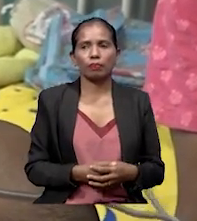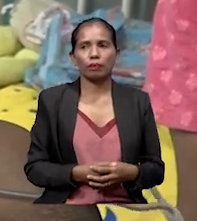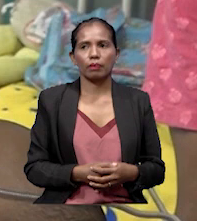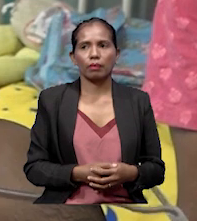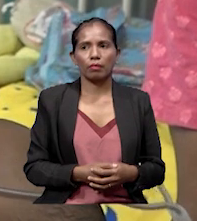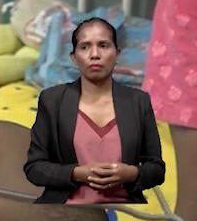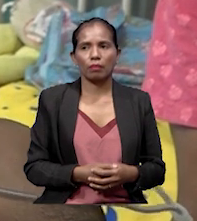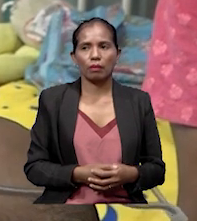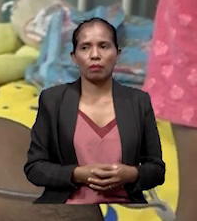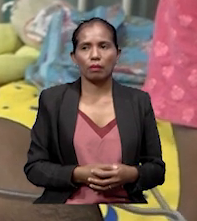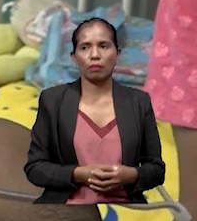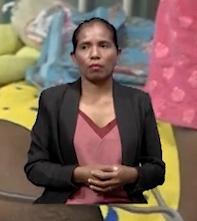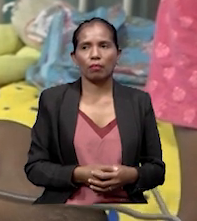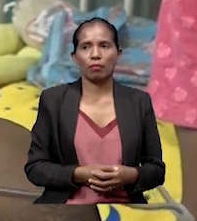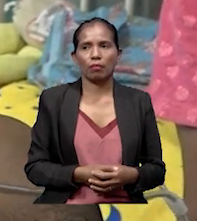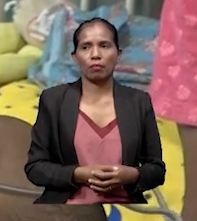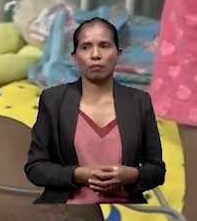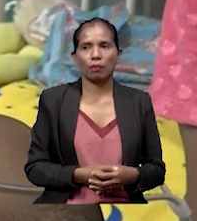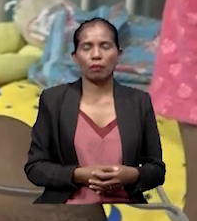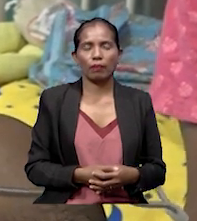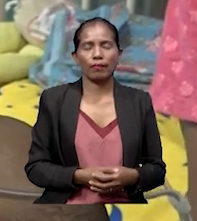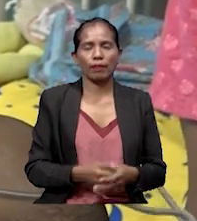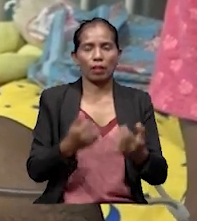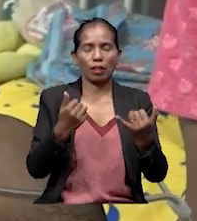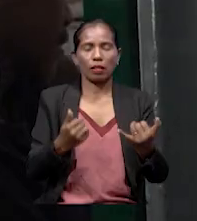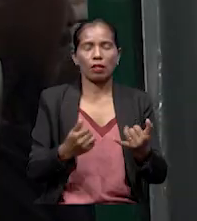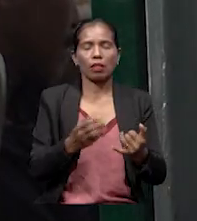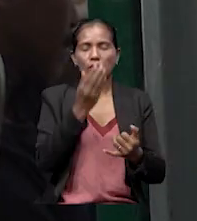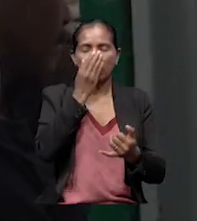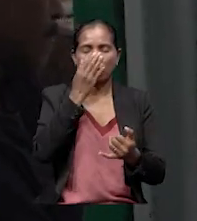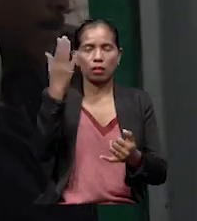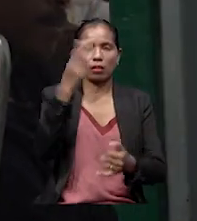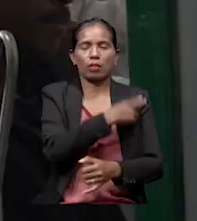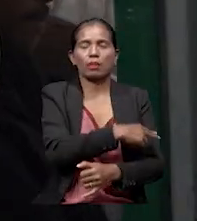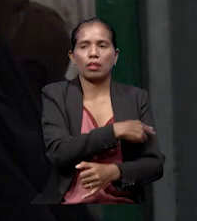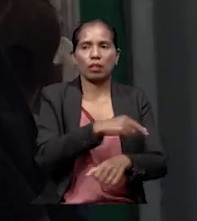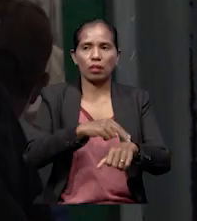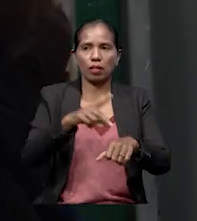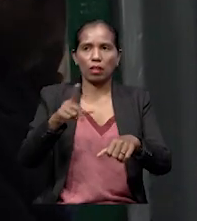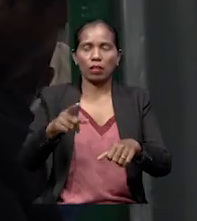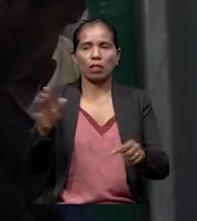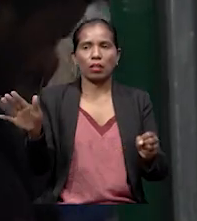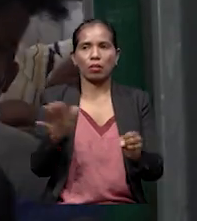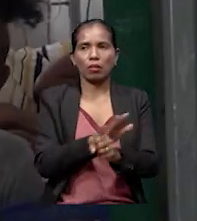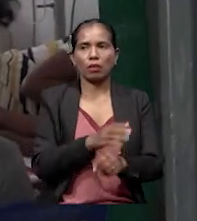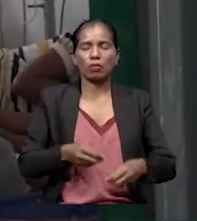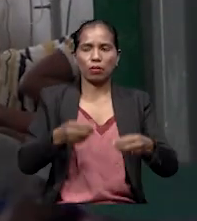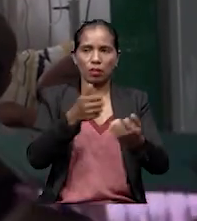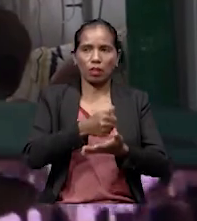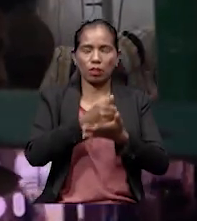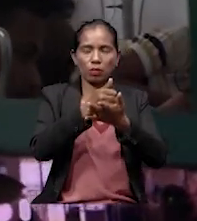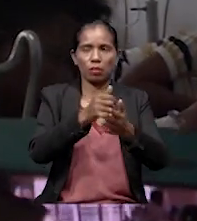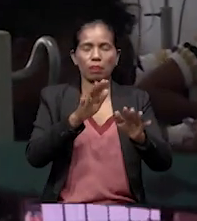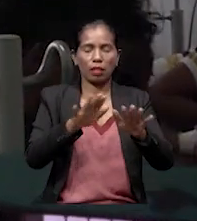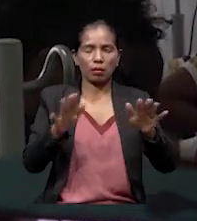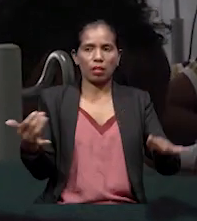ya udah oksigen lagi. Dadaunya oksigen di Hospital Nasional Guido Valadares suficiente hori fu atendimento ba paciente